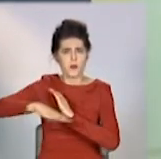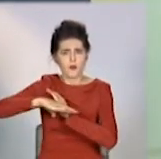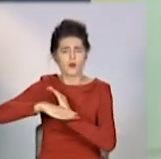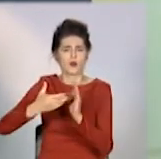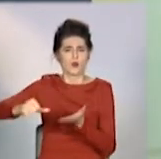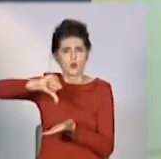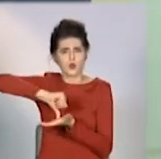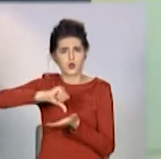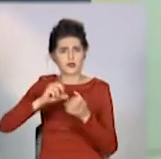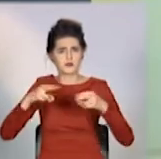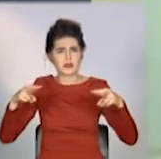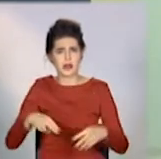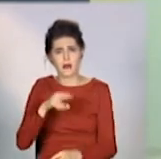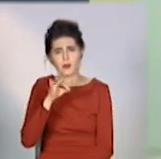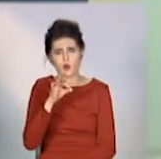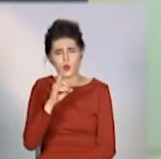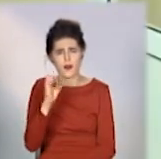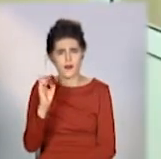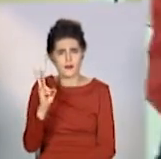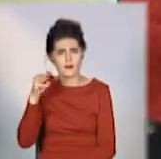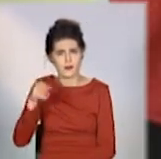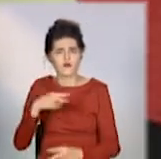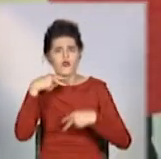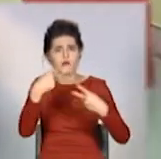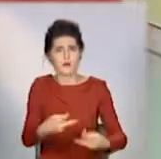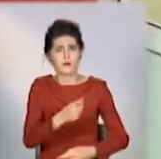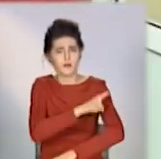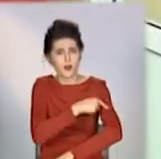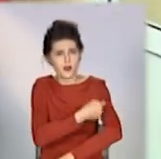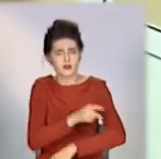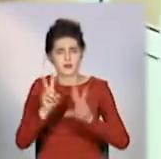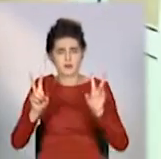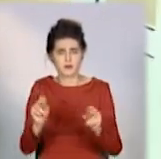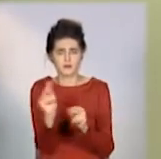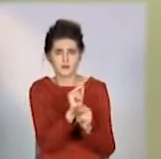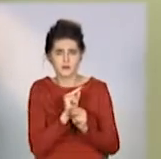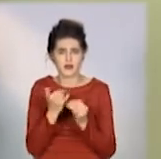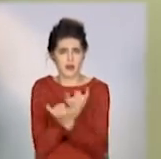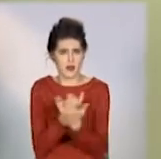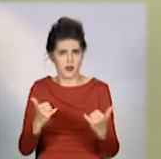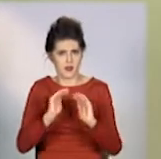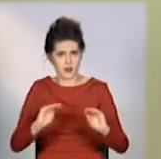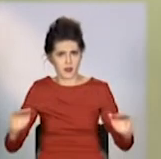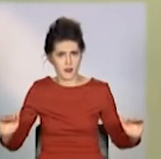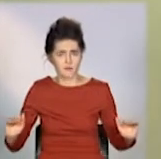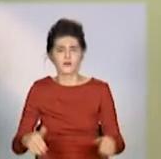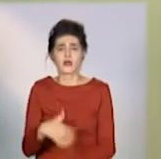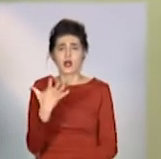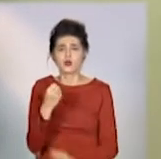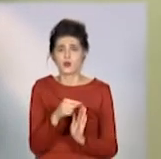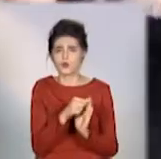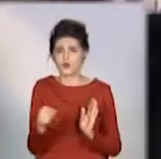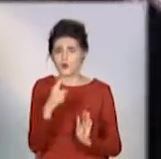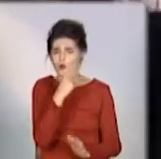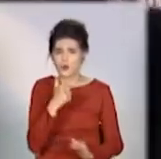участвуют в таких проектах, уделяют внимание медицине. Крім дитячої поліклініки, за результатами голосування цьогоріч визначено